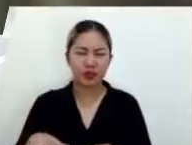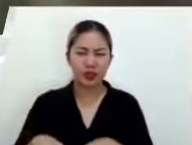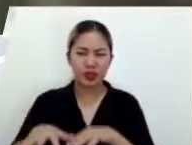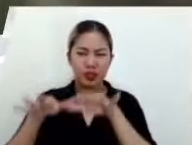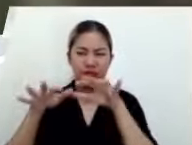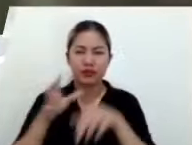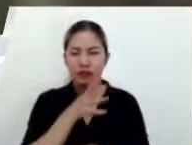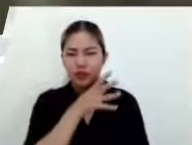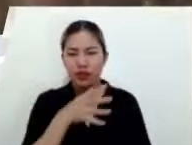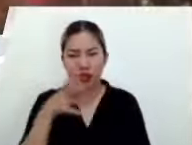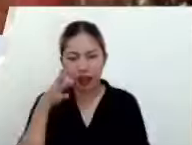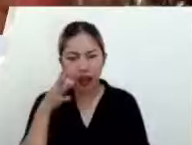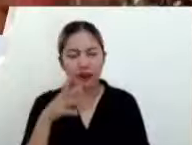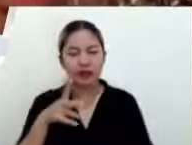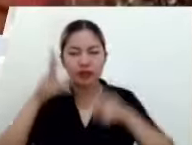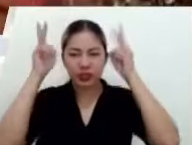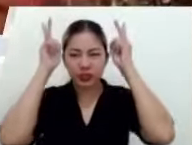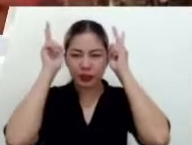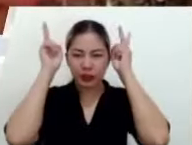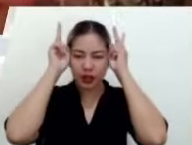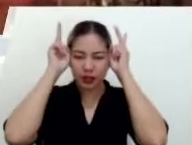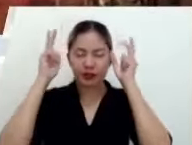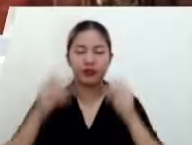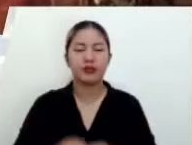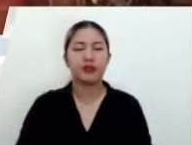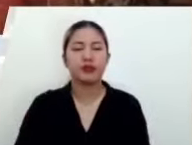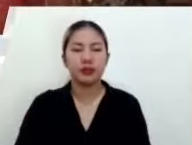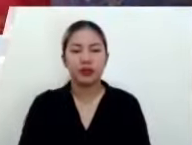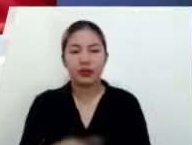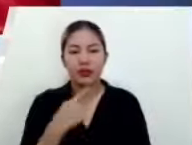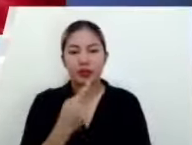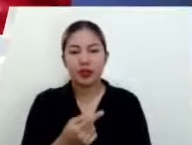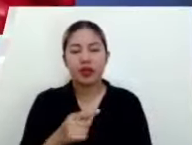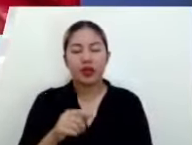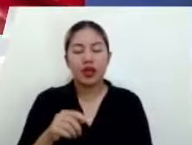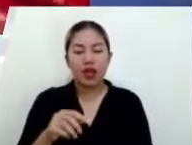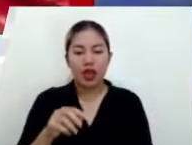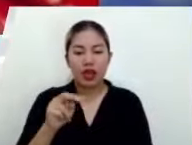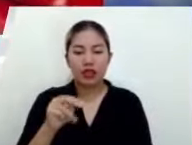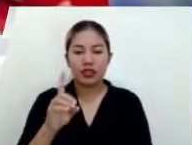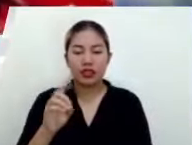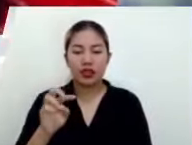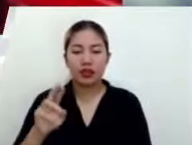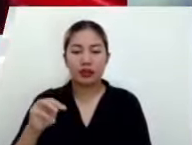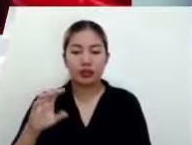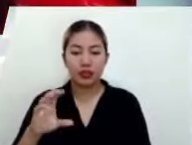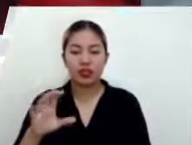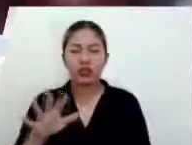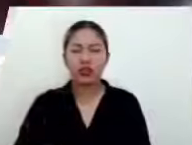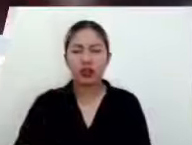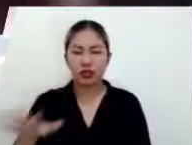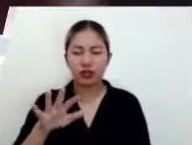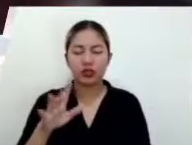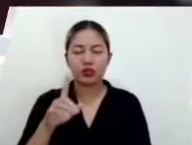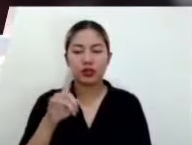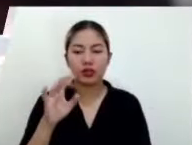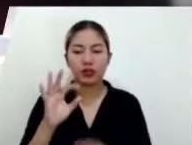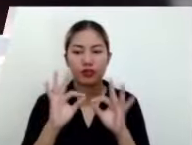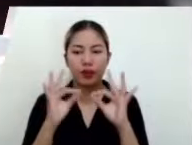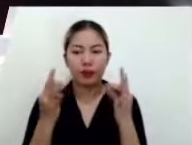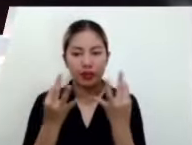gulay. Ayon sa Municipal Disaster Risk Reduction and Management Office, mahigit 100 pamilya ang inilikas sa 3 barangay sa